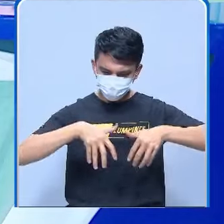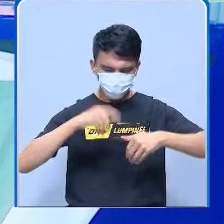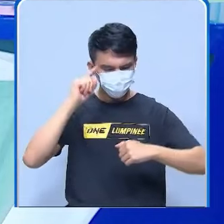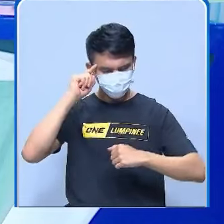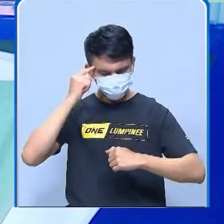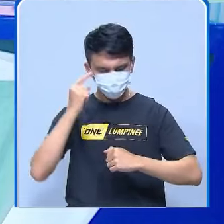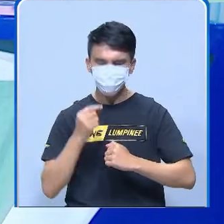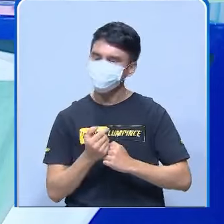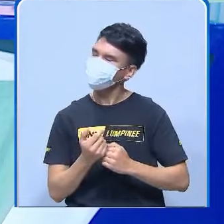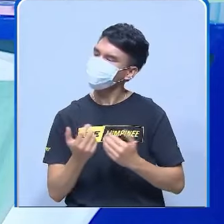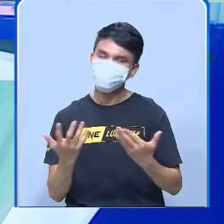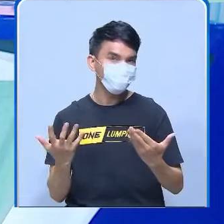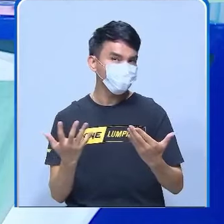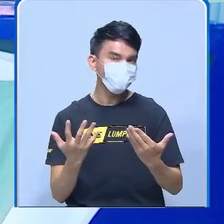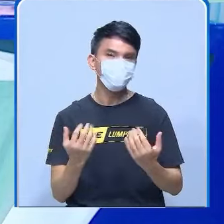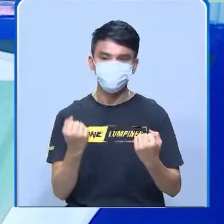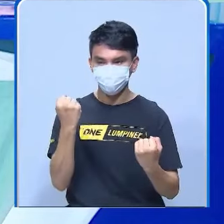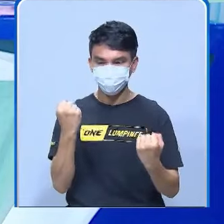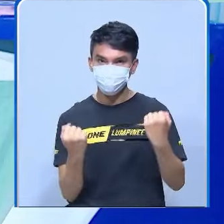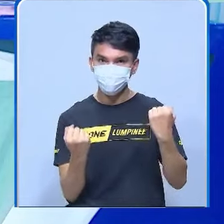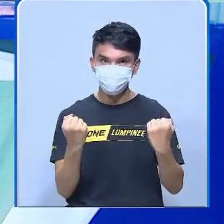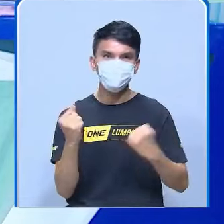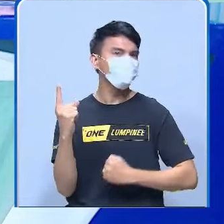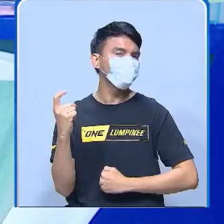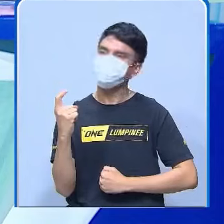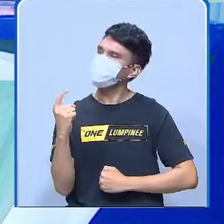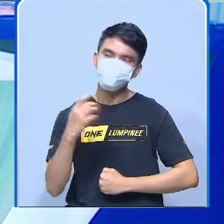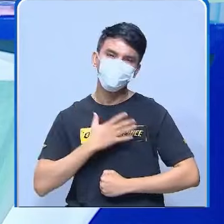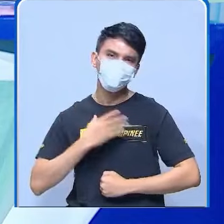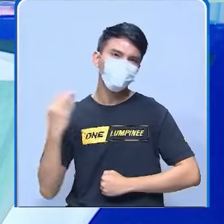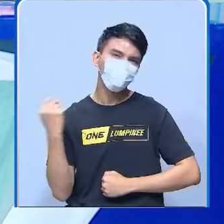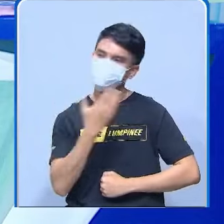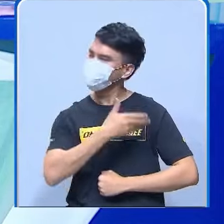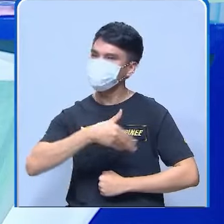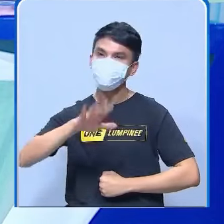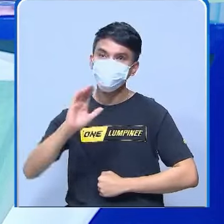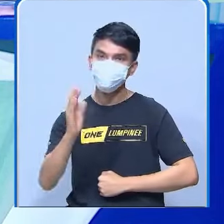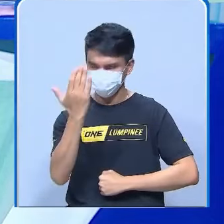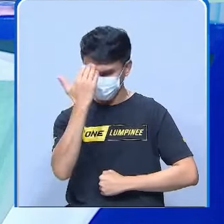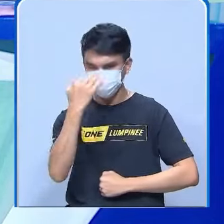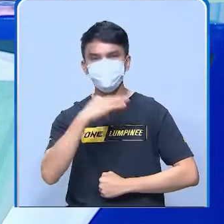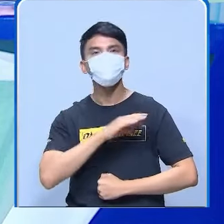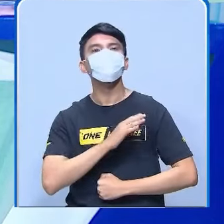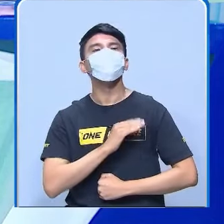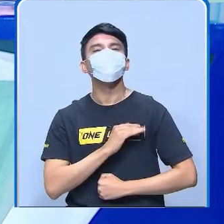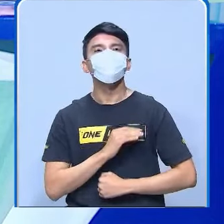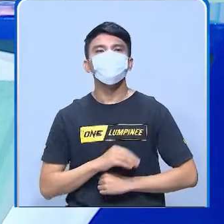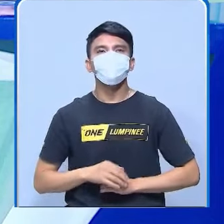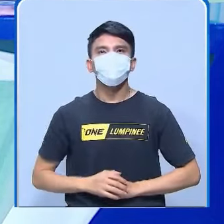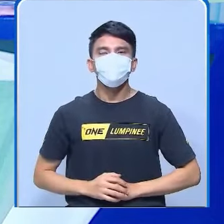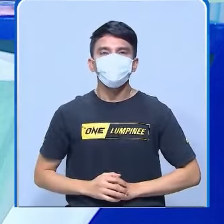อิเน่อะไรอ่ะอเขาขับรถอยู่ข้างทางเบอกตายแล้วฉันต้องรีบขึ้นรถเลยหนีตายอ่ะสิกลัวโดนลูกหลงนะ